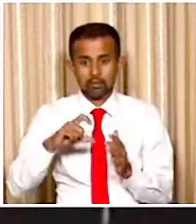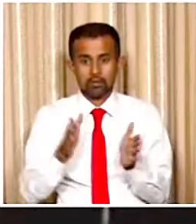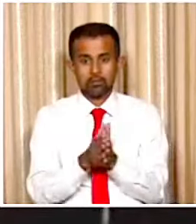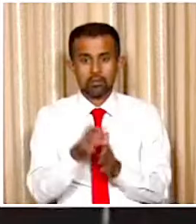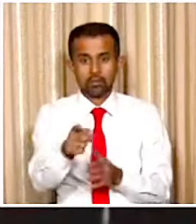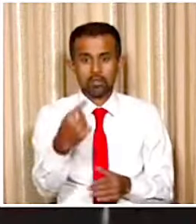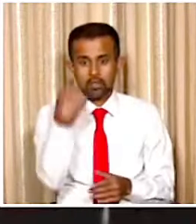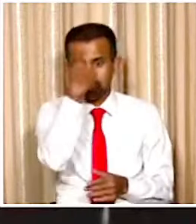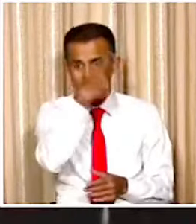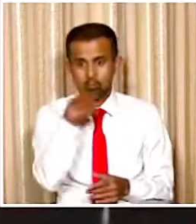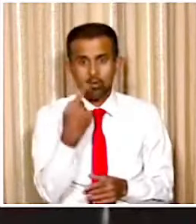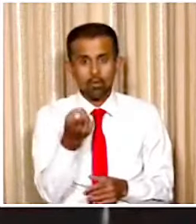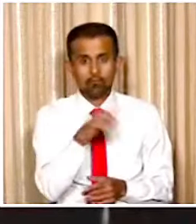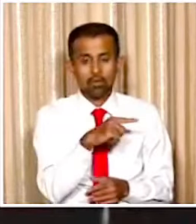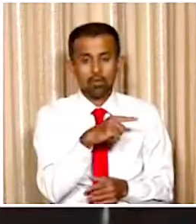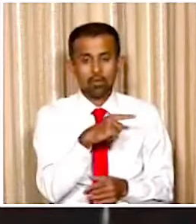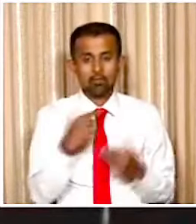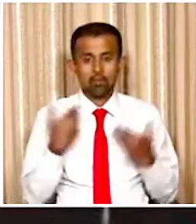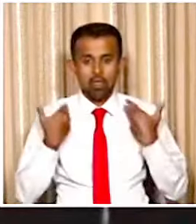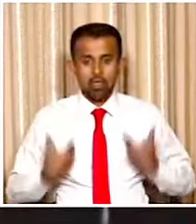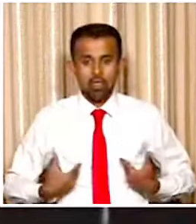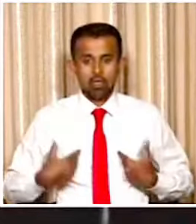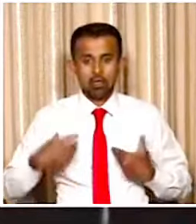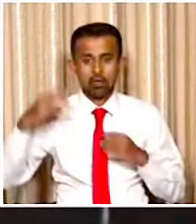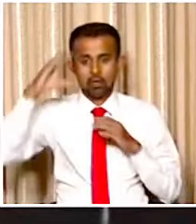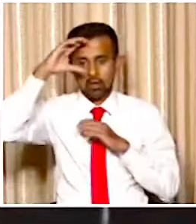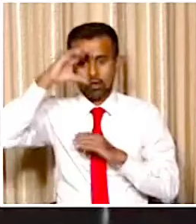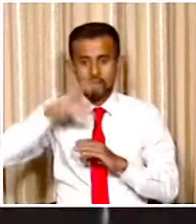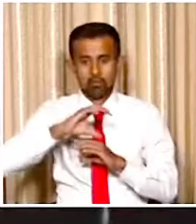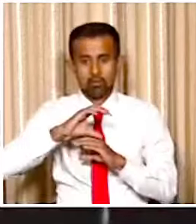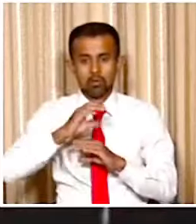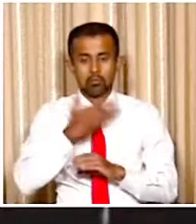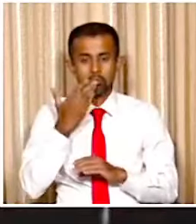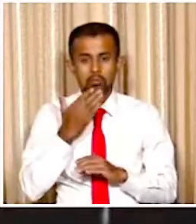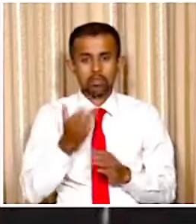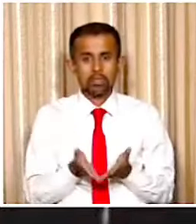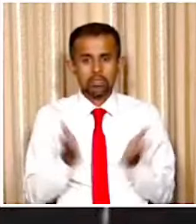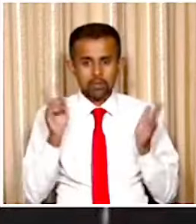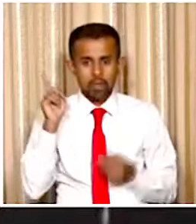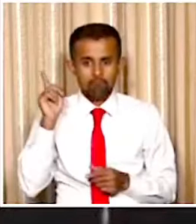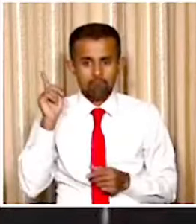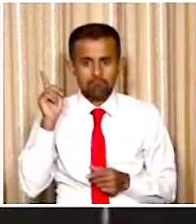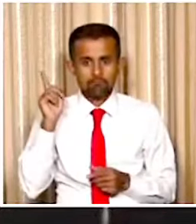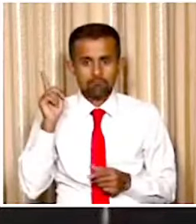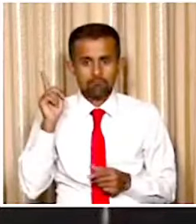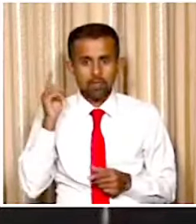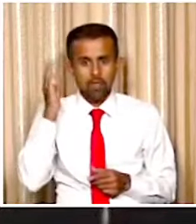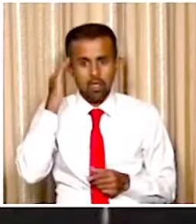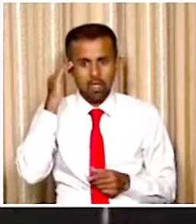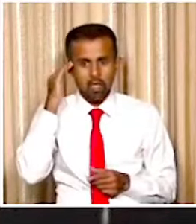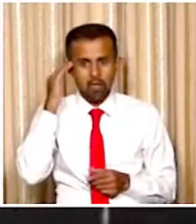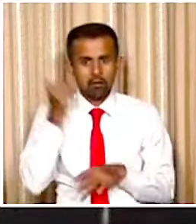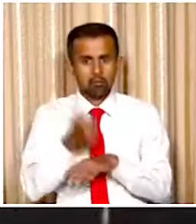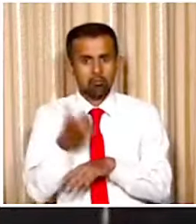එක්කෙනෙක්ගේ මූණ තව කෙනෙකුගේ ශරීරයට එකතු කරන්න ඒ වගේම අපි දැක්ක ඉන්දියාවේ එහෙම නිලියකට අපහාසයක්